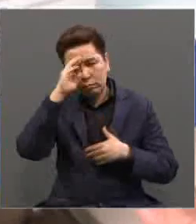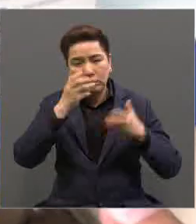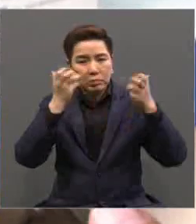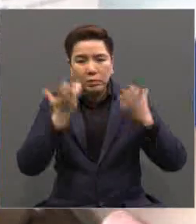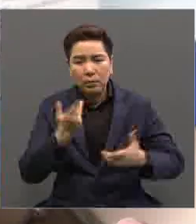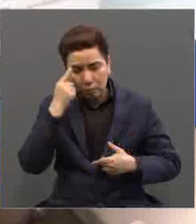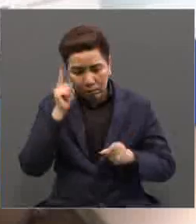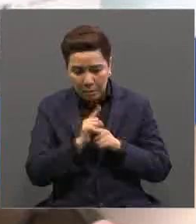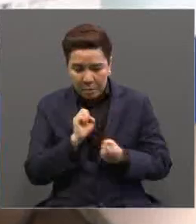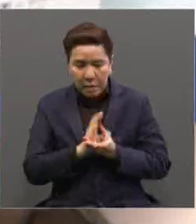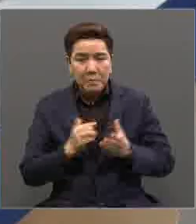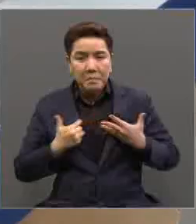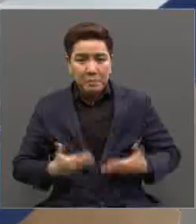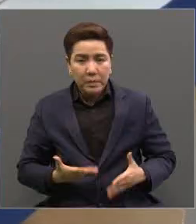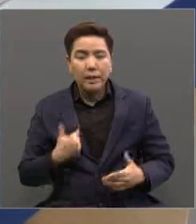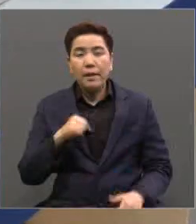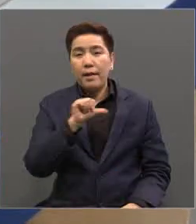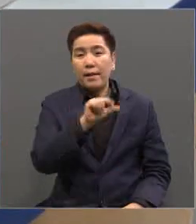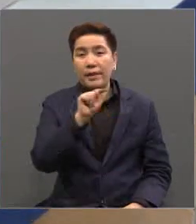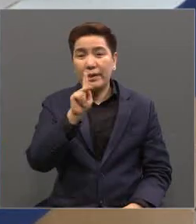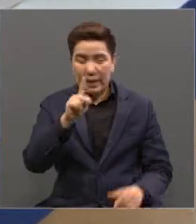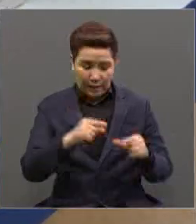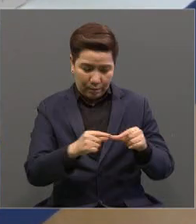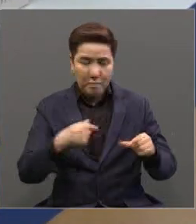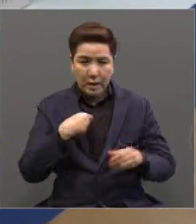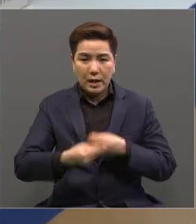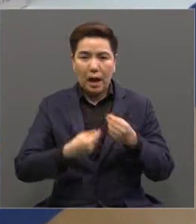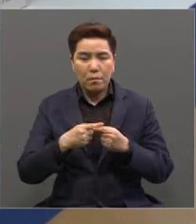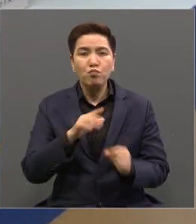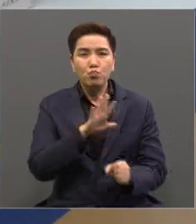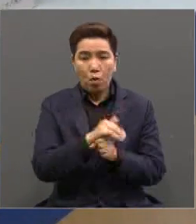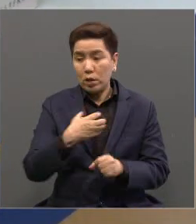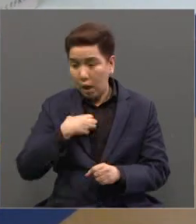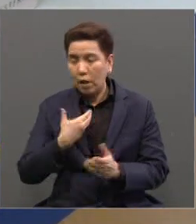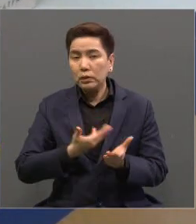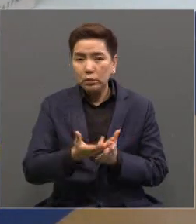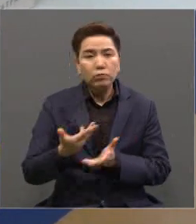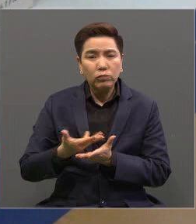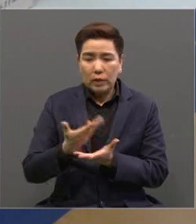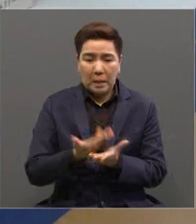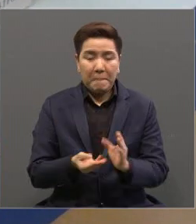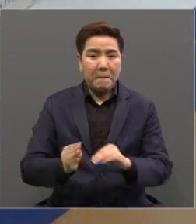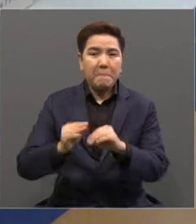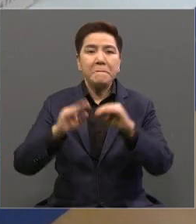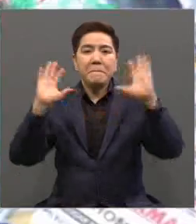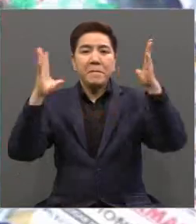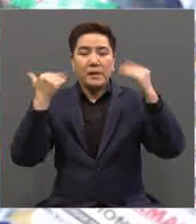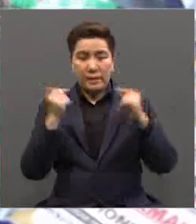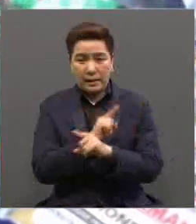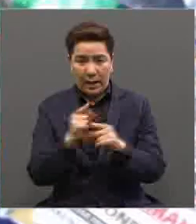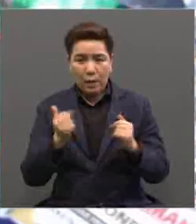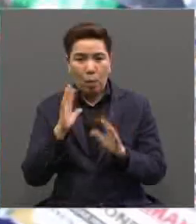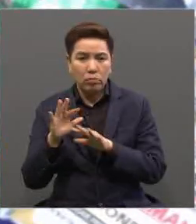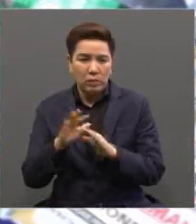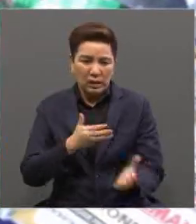รุนแรงไม่มีอาการค่ะส่วนชุดตรวจ atkทางร้านเตรียมไว้จำหน่ายเพียงพอกับความต้องการแล้วก็ไม่ได้มีการขึ้นราคานะคะแต่ว่าช่วงนี้